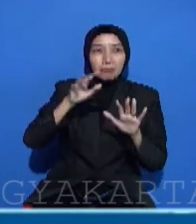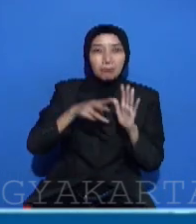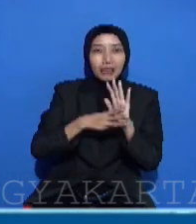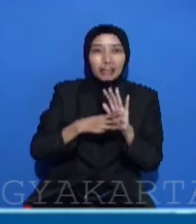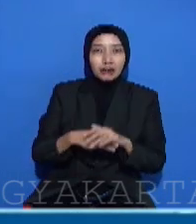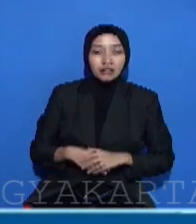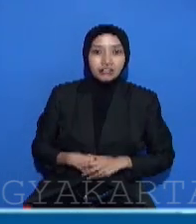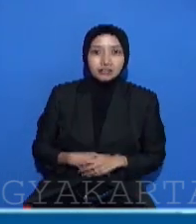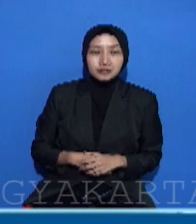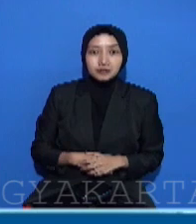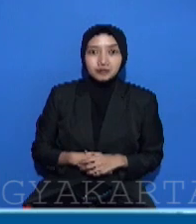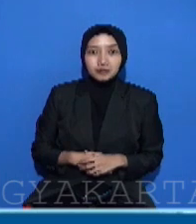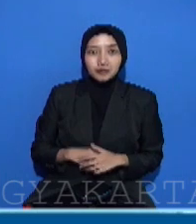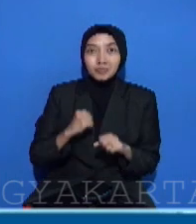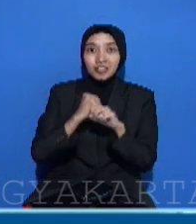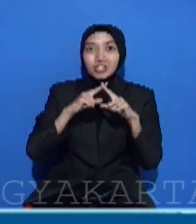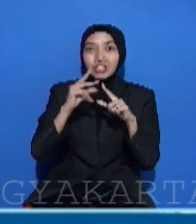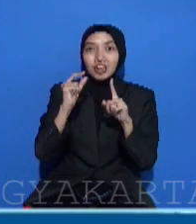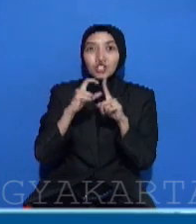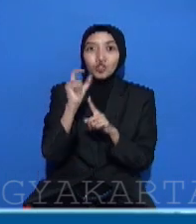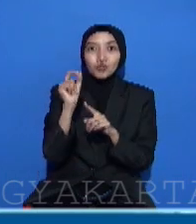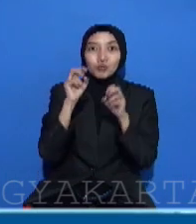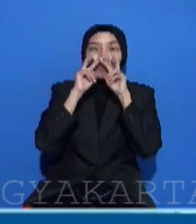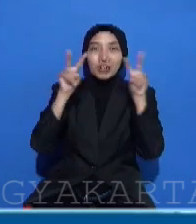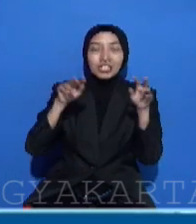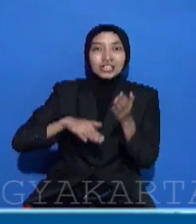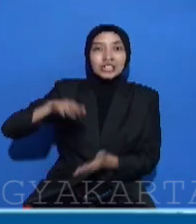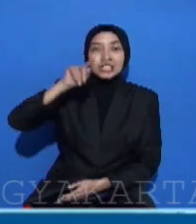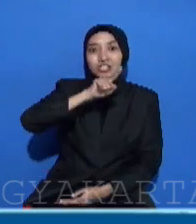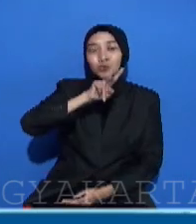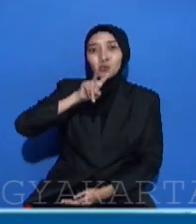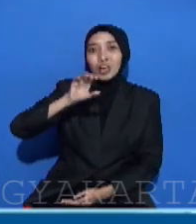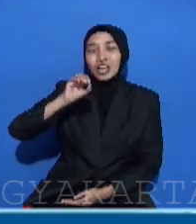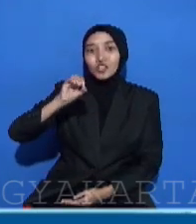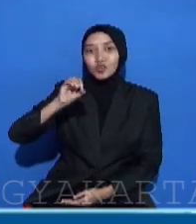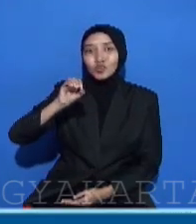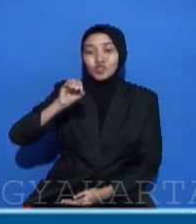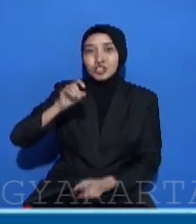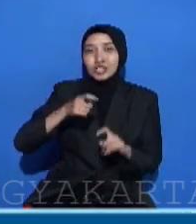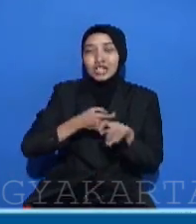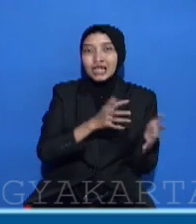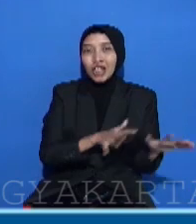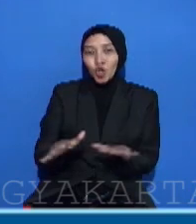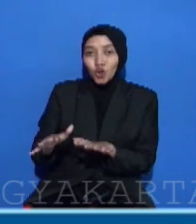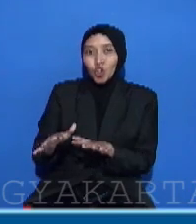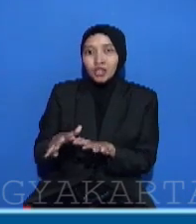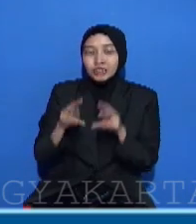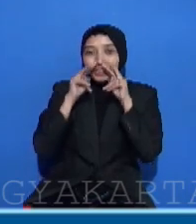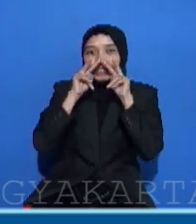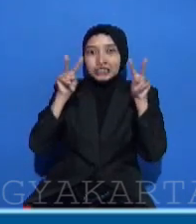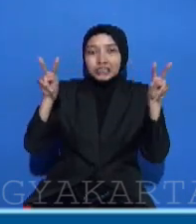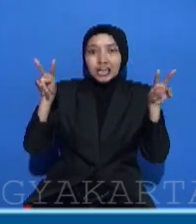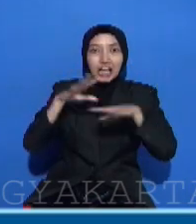menteri pun gardu pandang ingkang dipun bangun ingsa inggiling Sewu kaliatur saking saking kling segan meniko para pelanco sakit